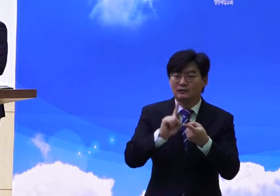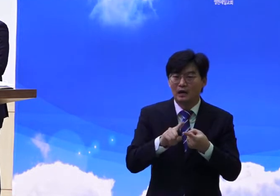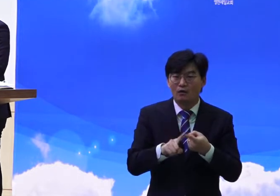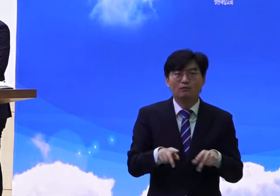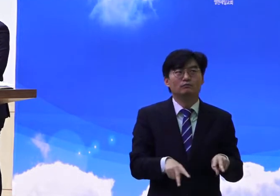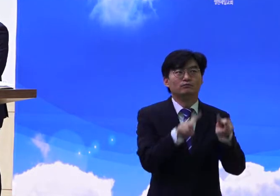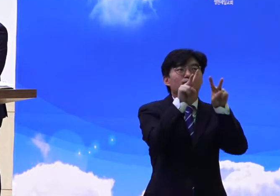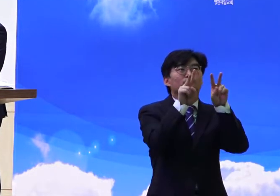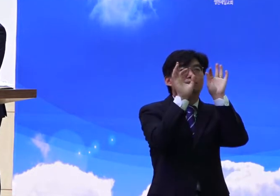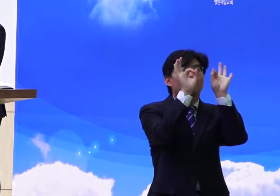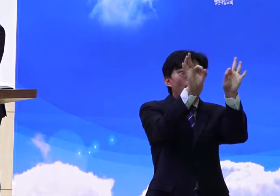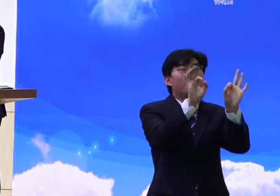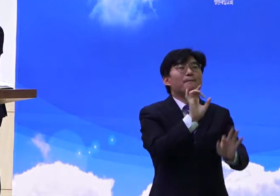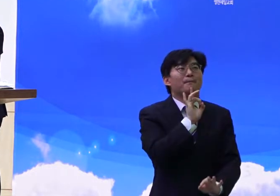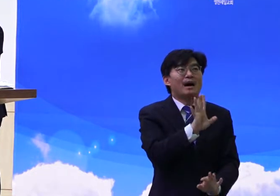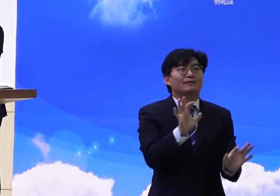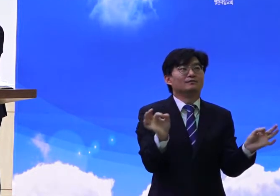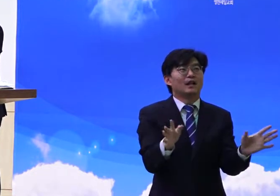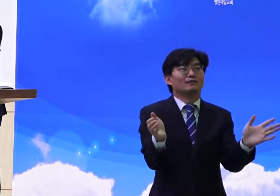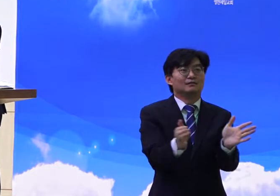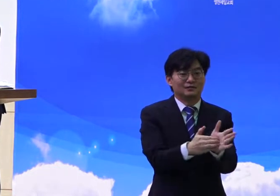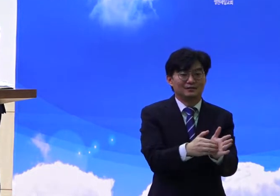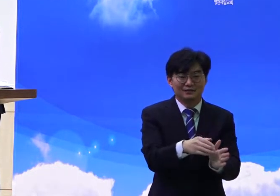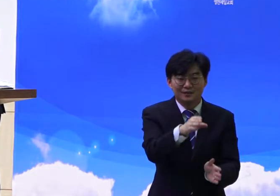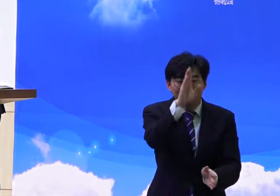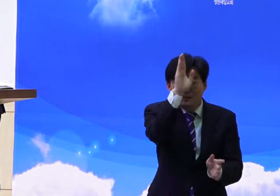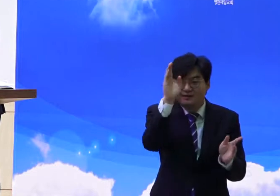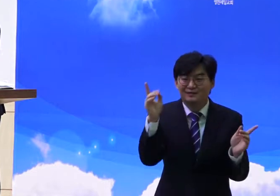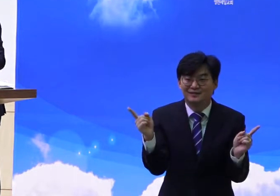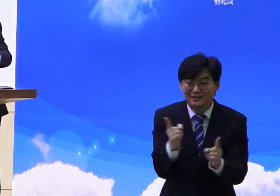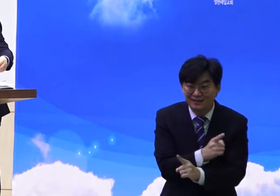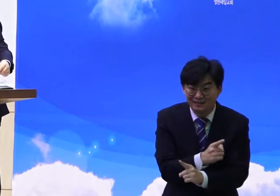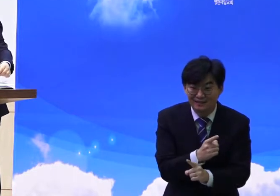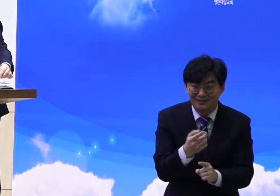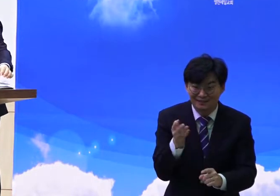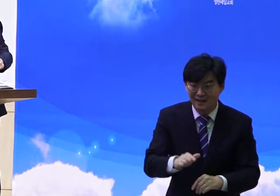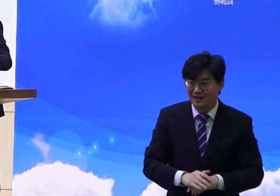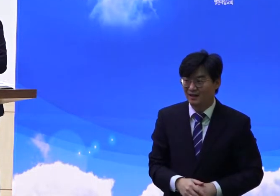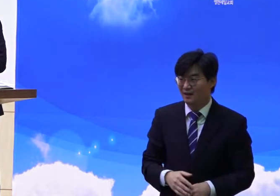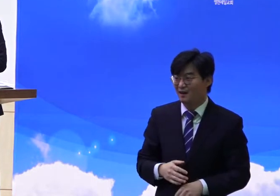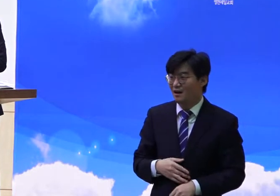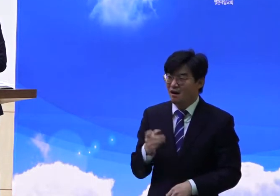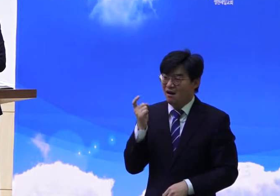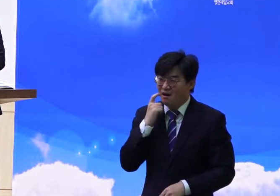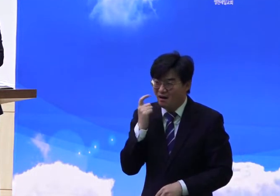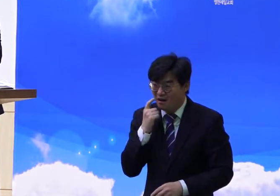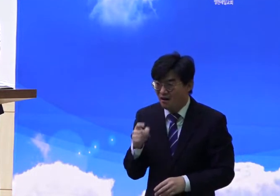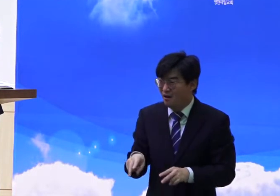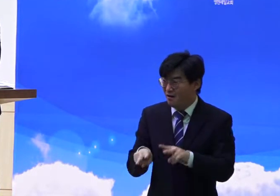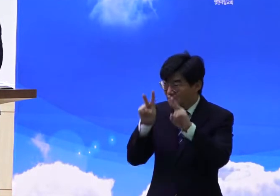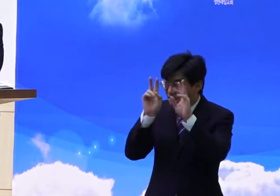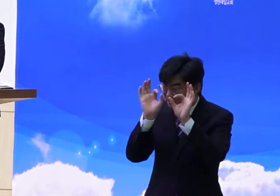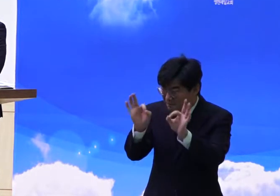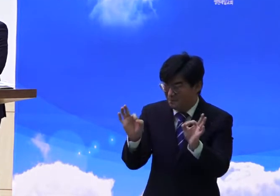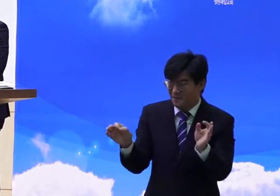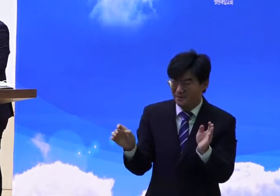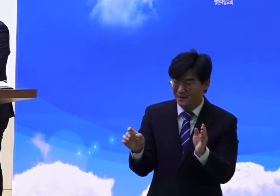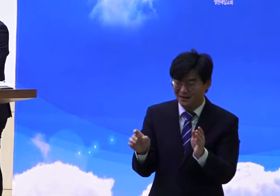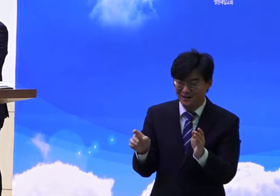않았던 사람들이고, 자신의 생각으로 하나님의 말씀을 판단하려고 했던 사람들, 그 사람들이 거기서